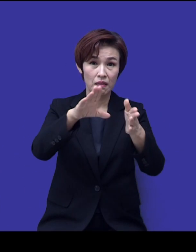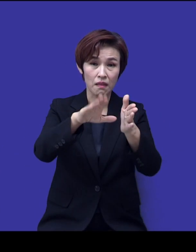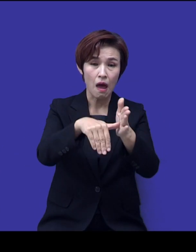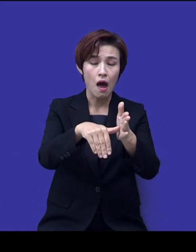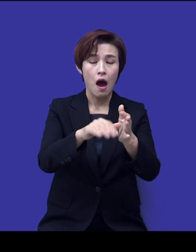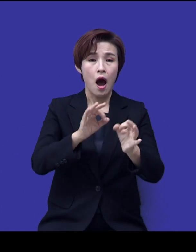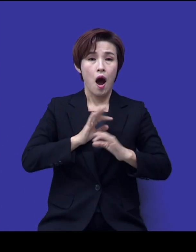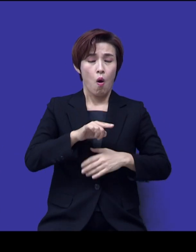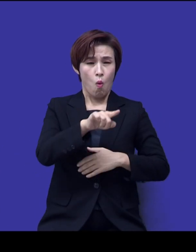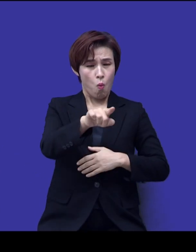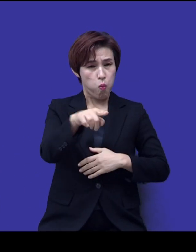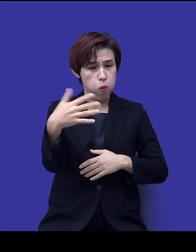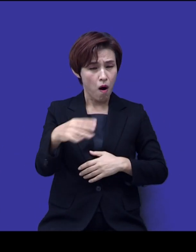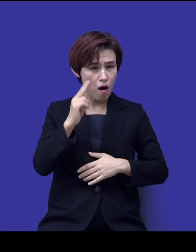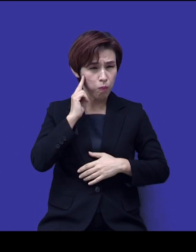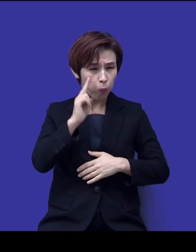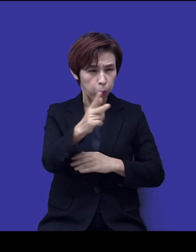말이야.